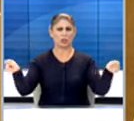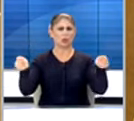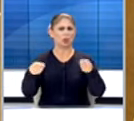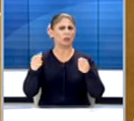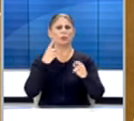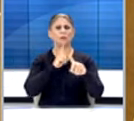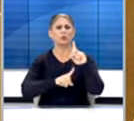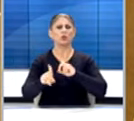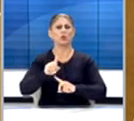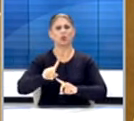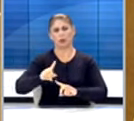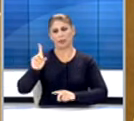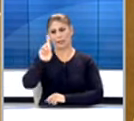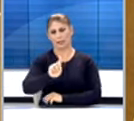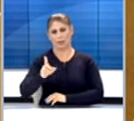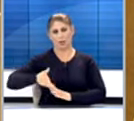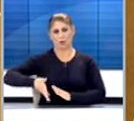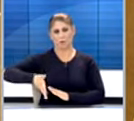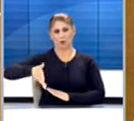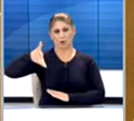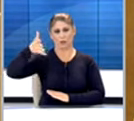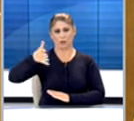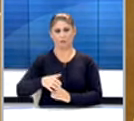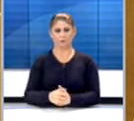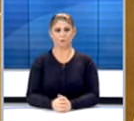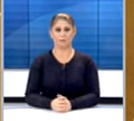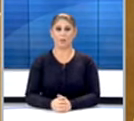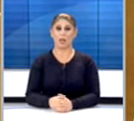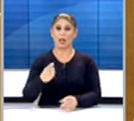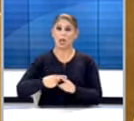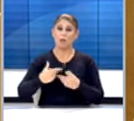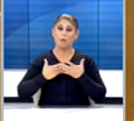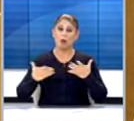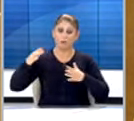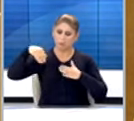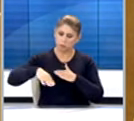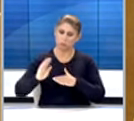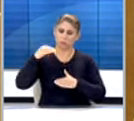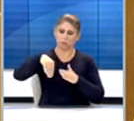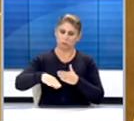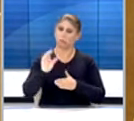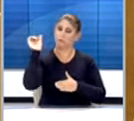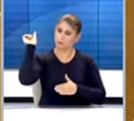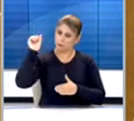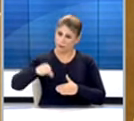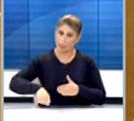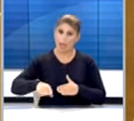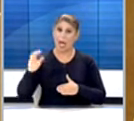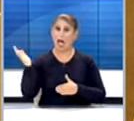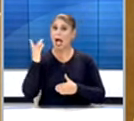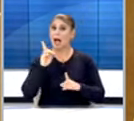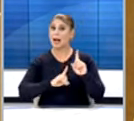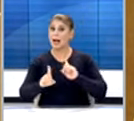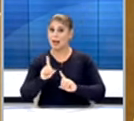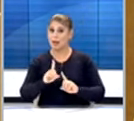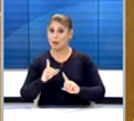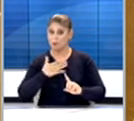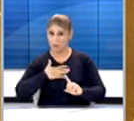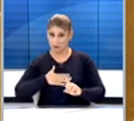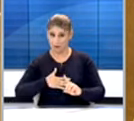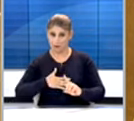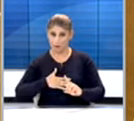Μητσοτάκη. Η χώρα πέρασε μεγάλες αναταραχές, τις οποίες, εάν κάποιος επιχειρήσει να τις